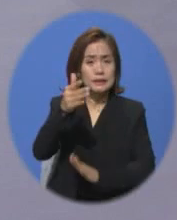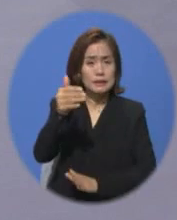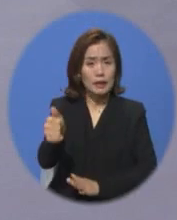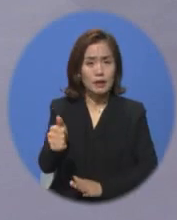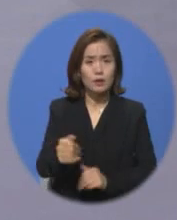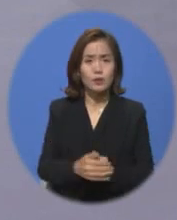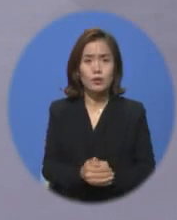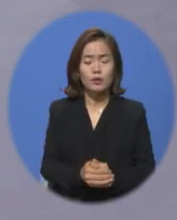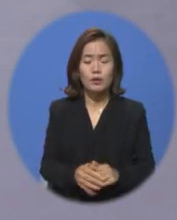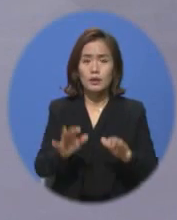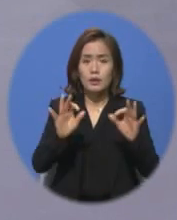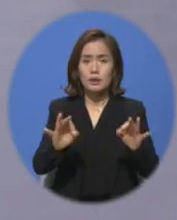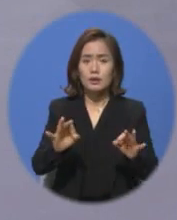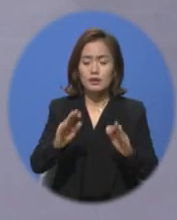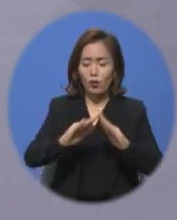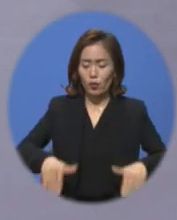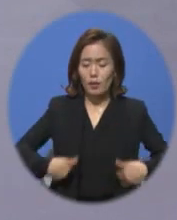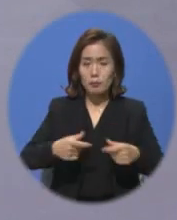김영록전광주지사는